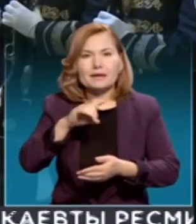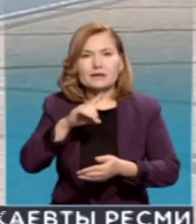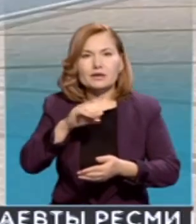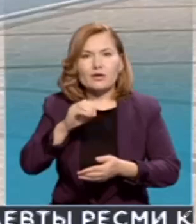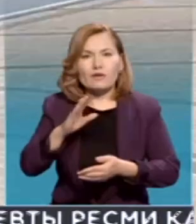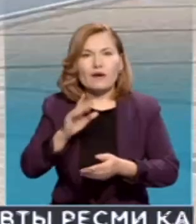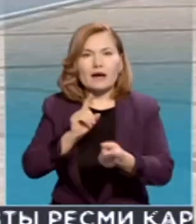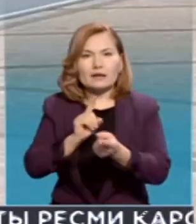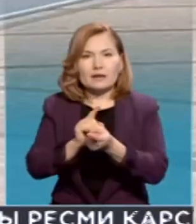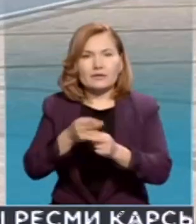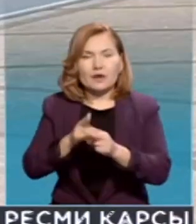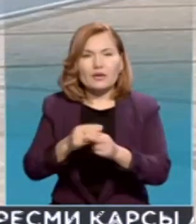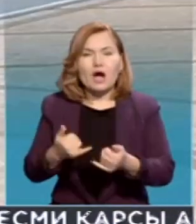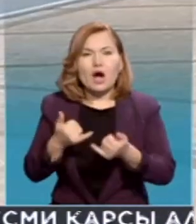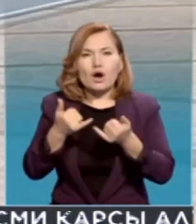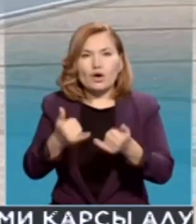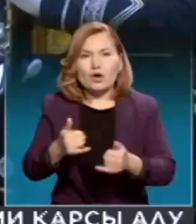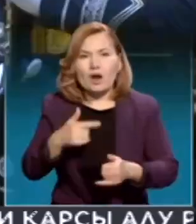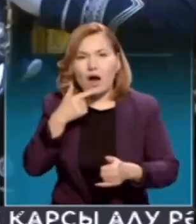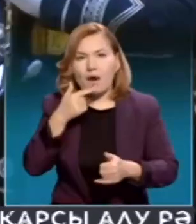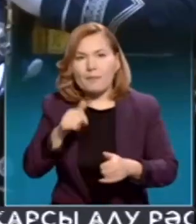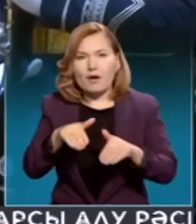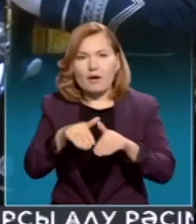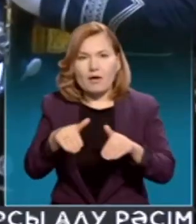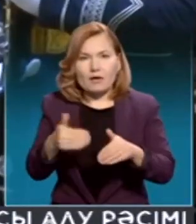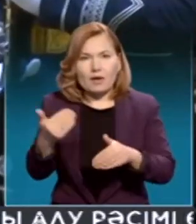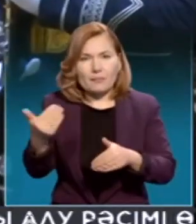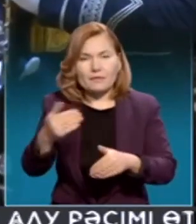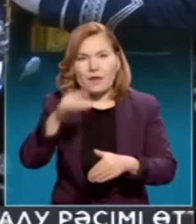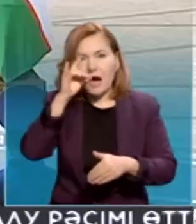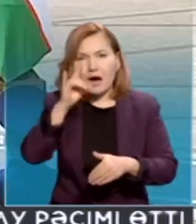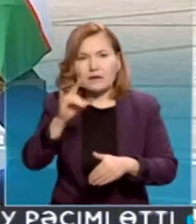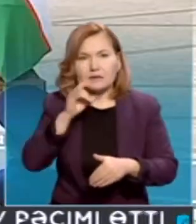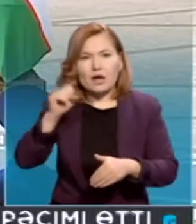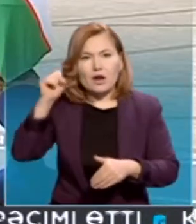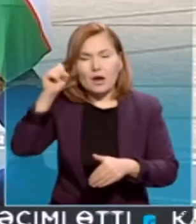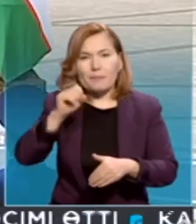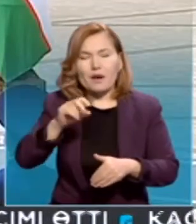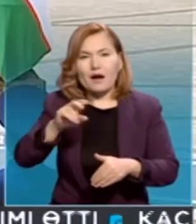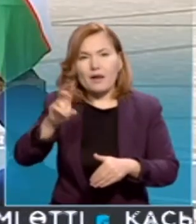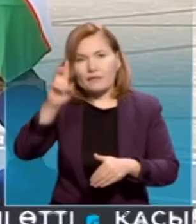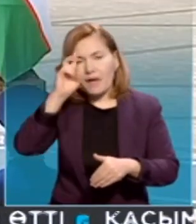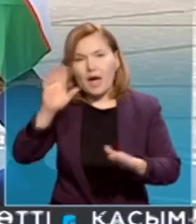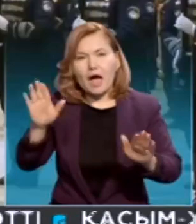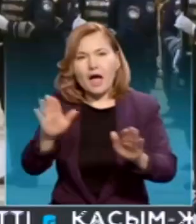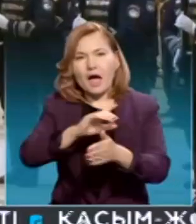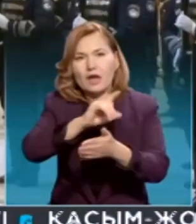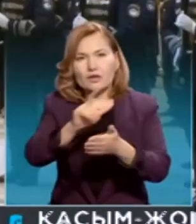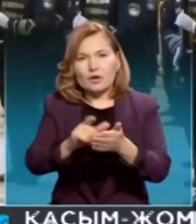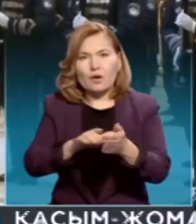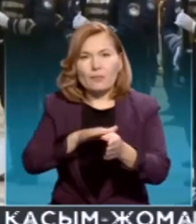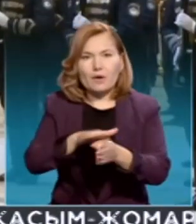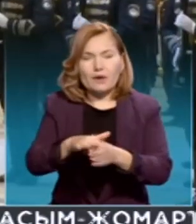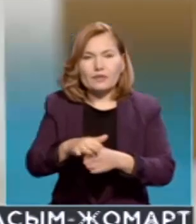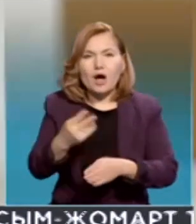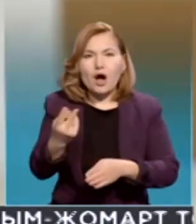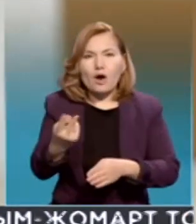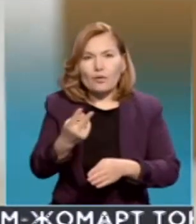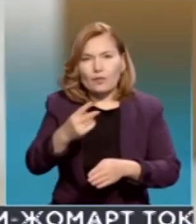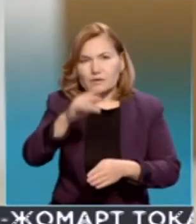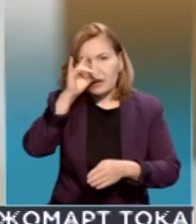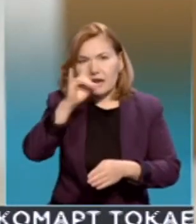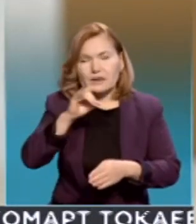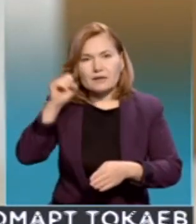алды. Құрмет қарауылының бастығы рапорт беріп, Қазақстан мен Өзбекстанның әнұраны орындалды. Қос ел басшылары бір-біріне